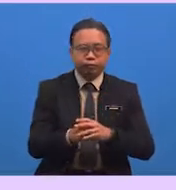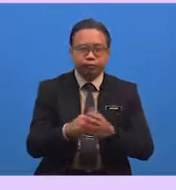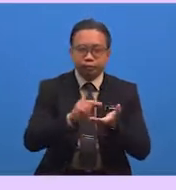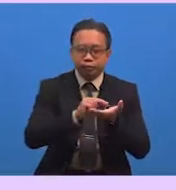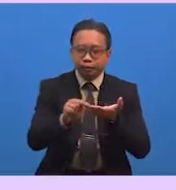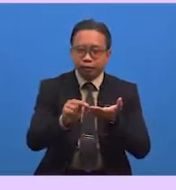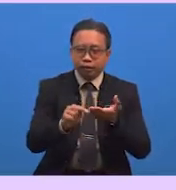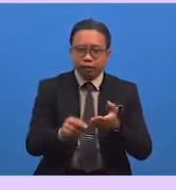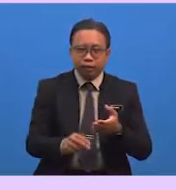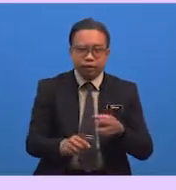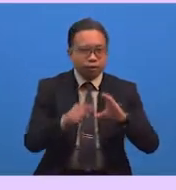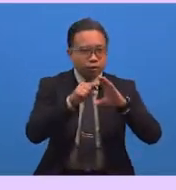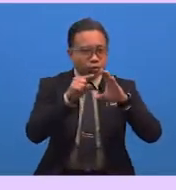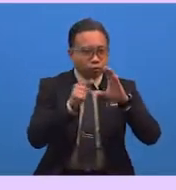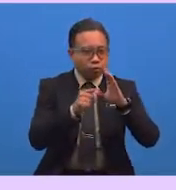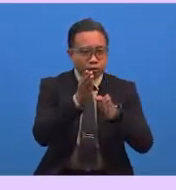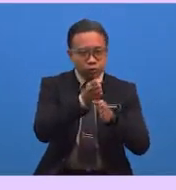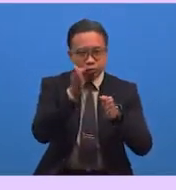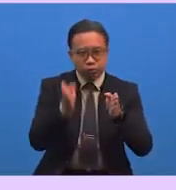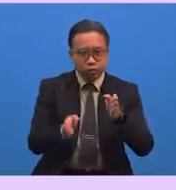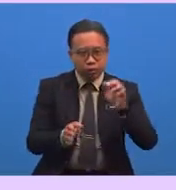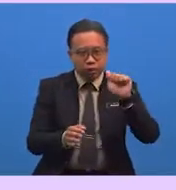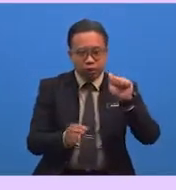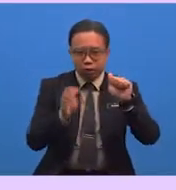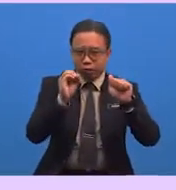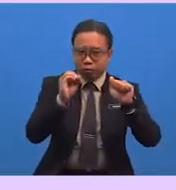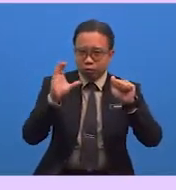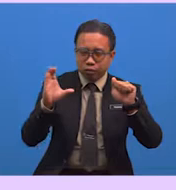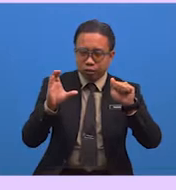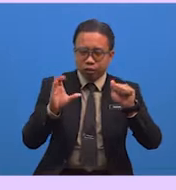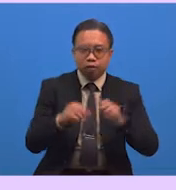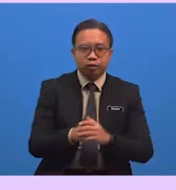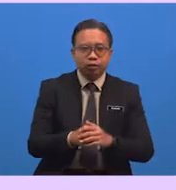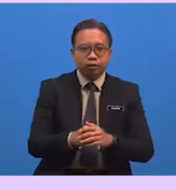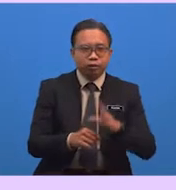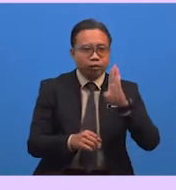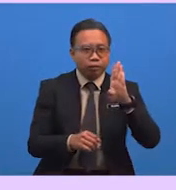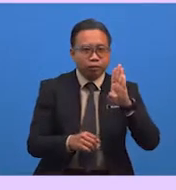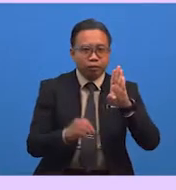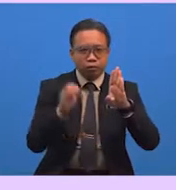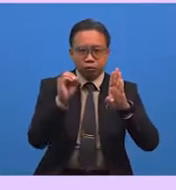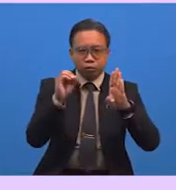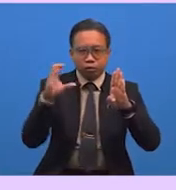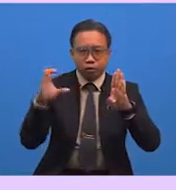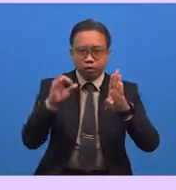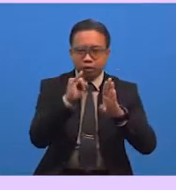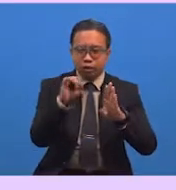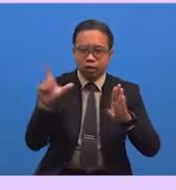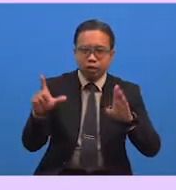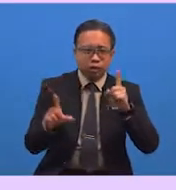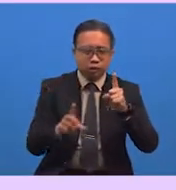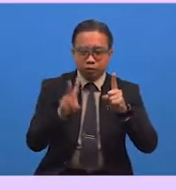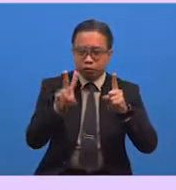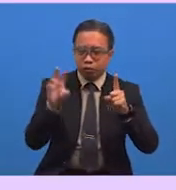nilai bagi sudut bersebelahan bagi AOC iaitu BOC ialah